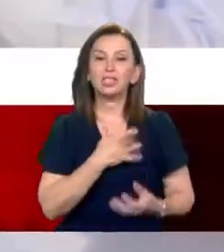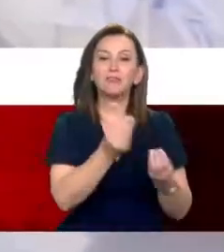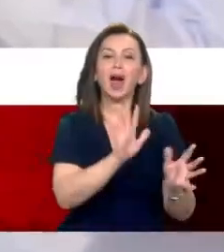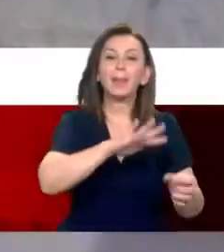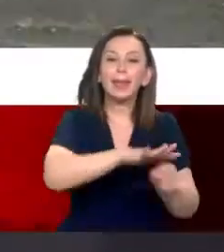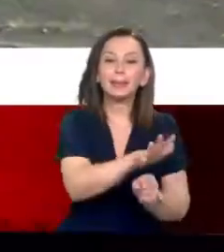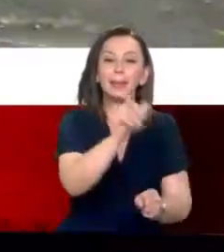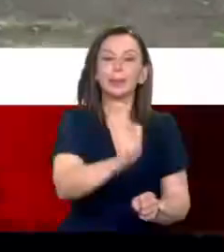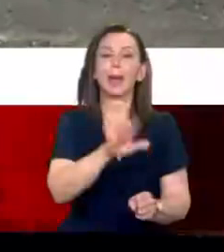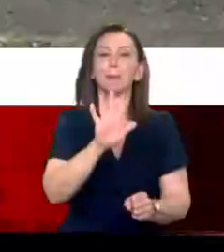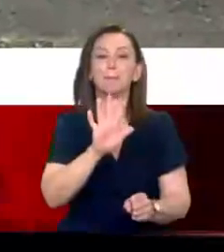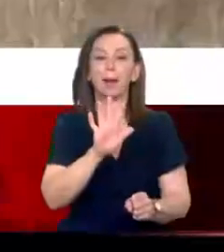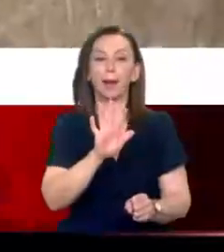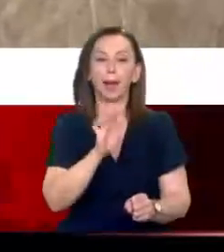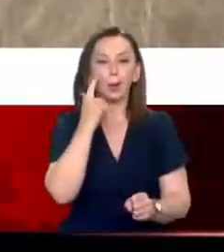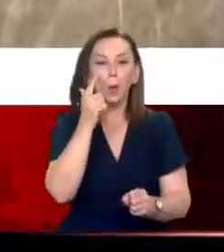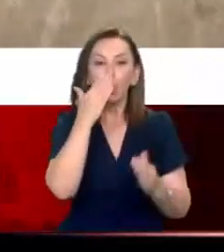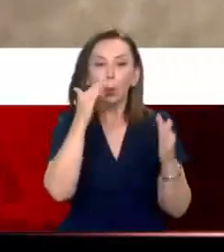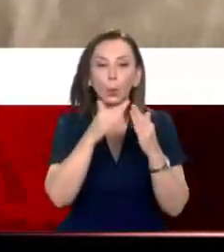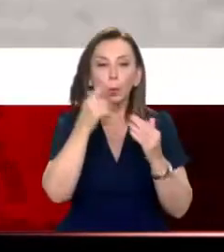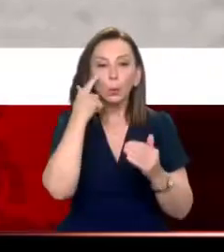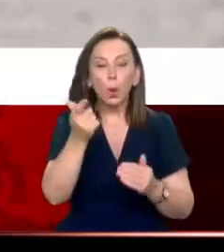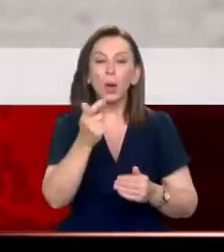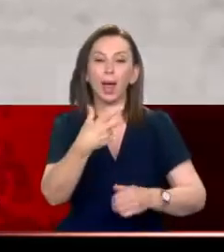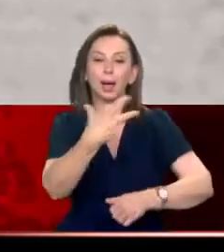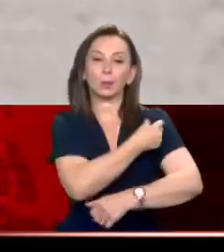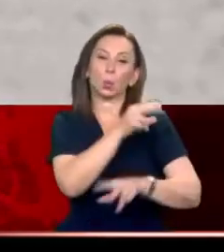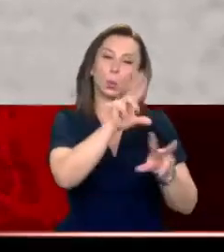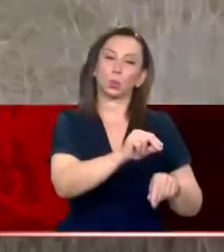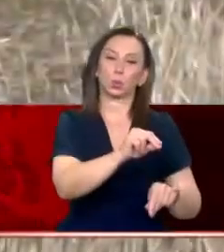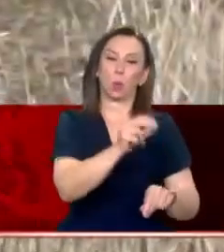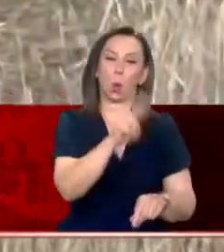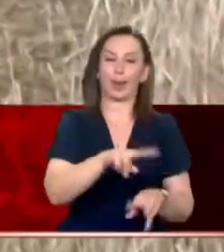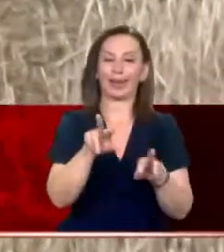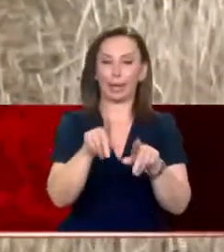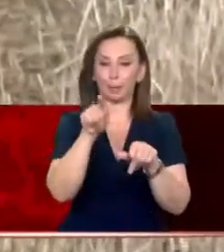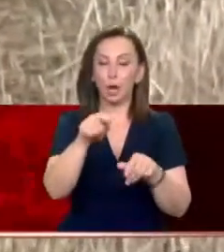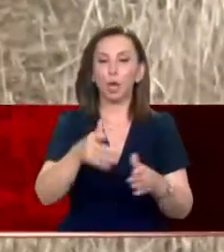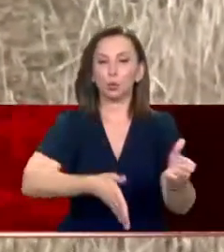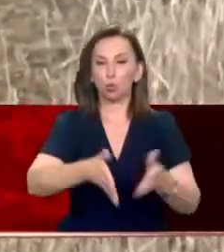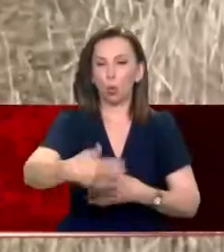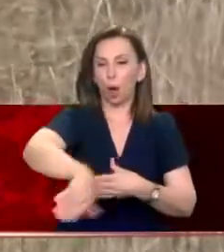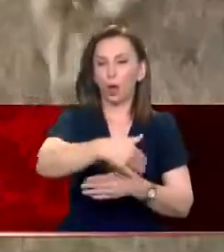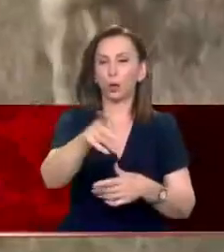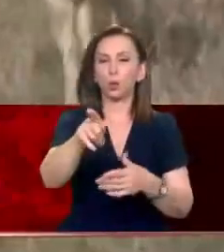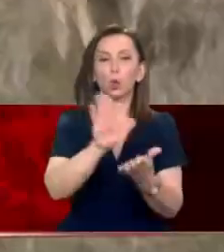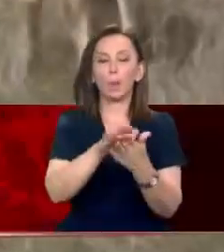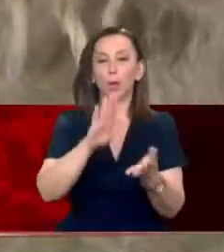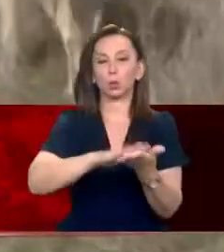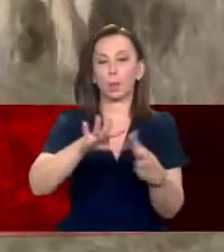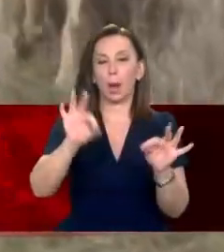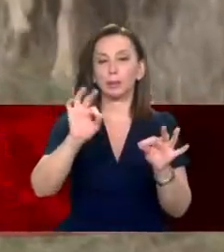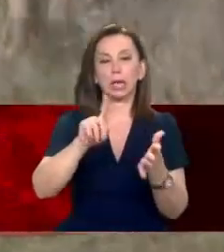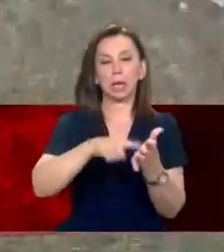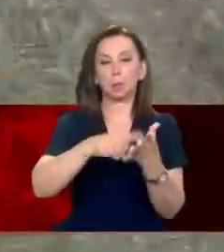eziyet çektirmeden, merhamet iklimimize uygun olarak da ötenazi yoluyla hayatlarına son vermek. Sokak köpekleriyle ilgili düzenleme tamamlandı,